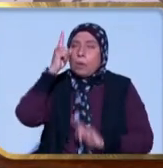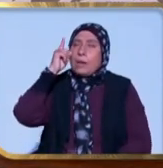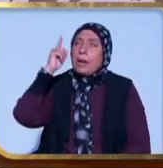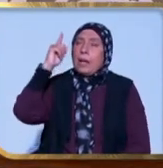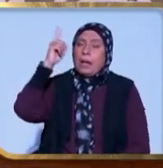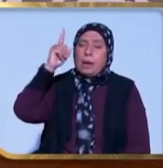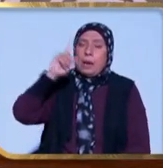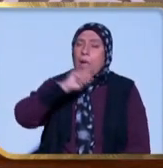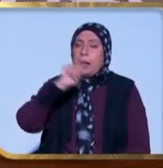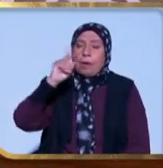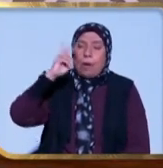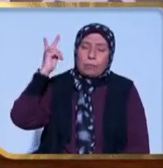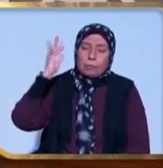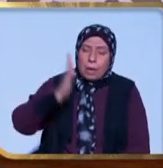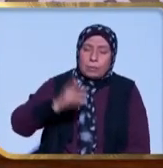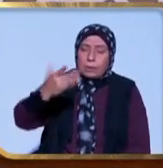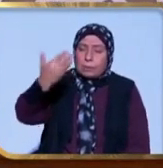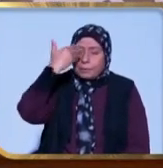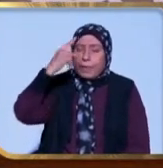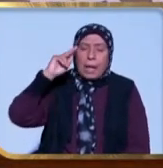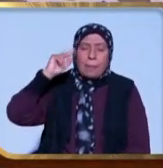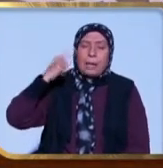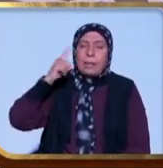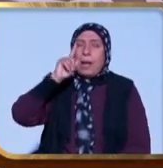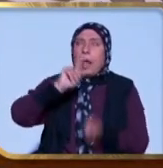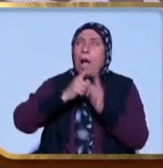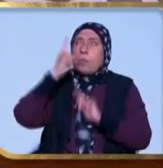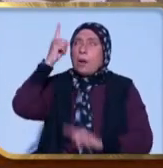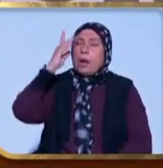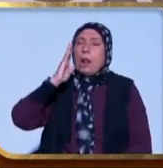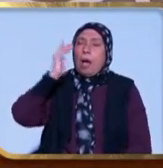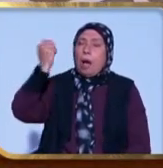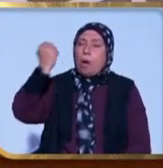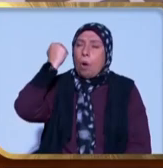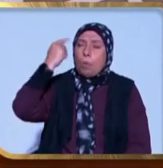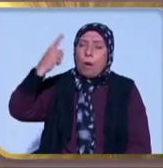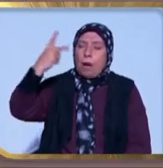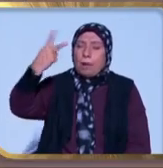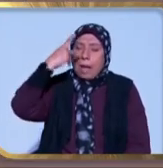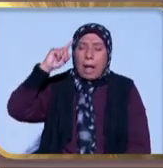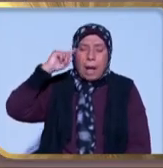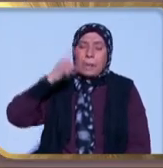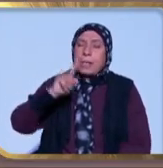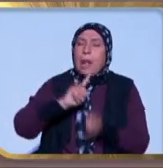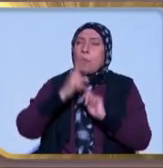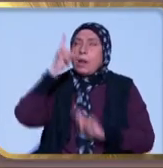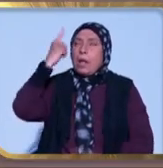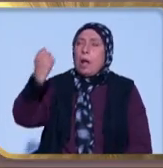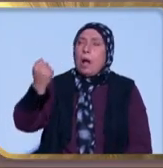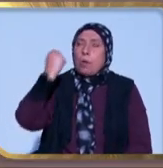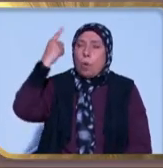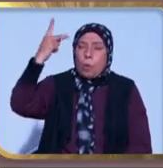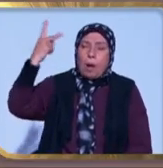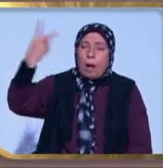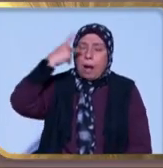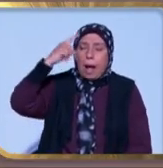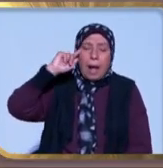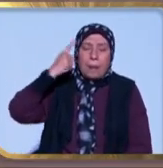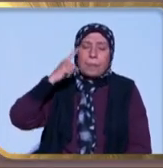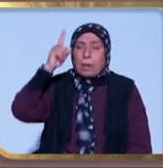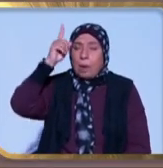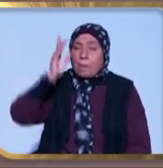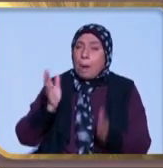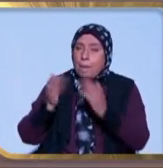بحول الله لا يقدر علينا، بحول الله لا يقدر علينا، والله من ورائهم